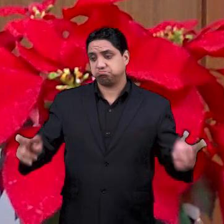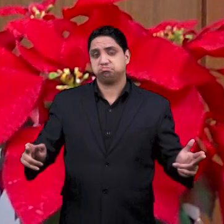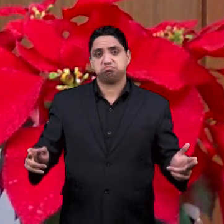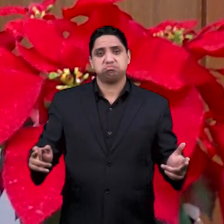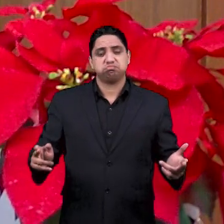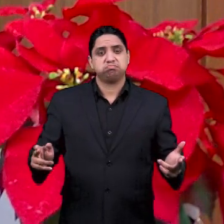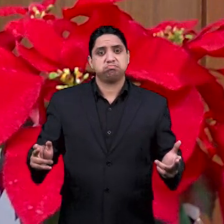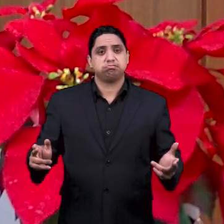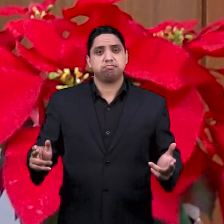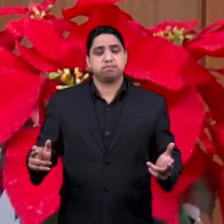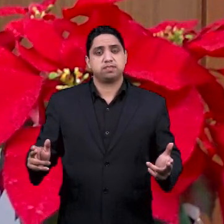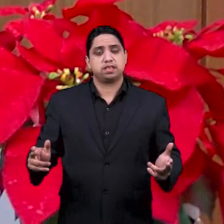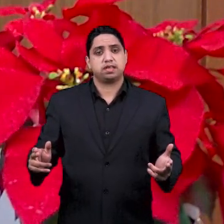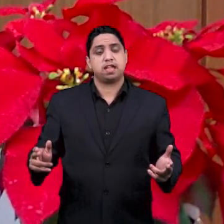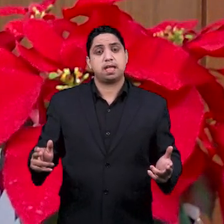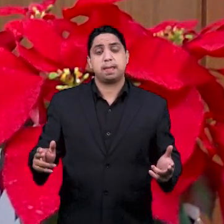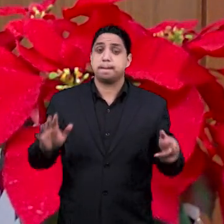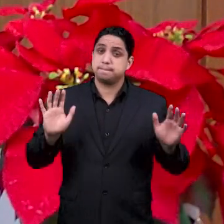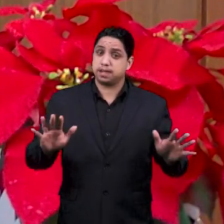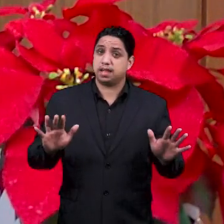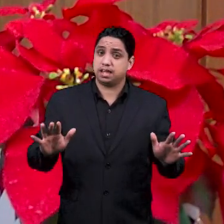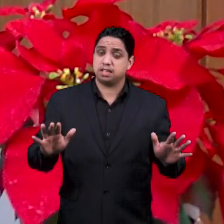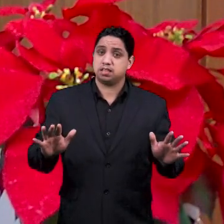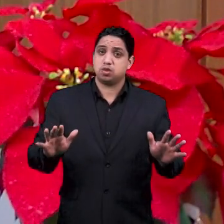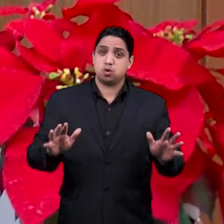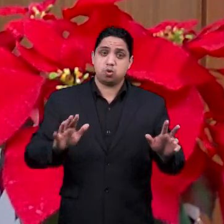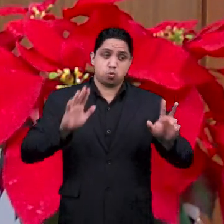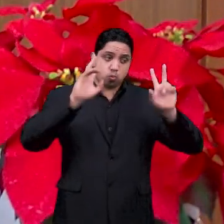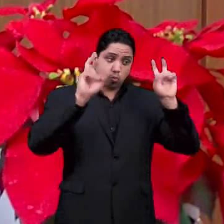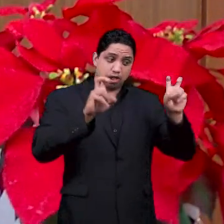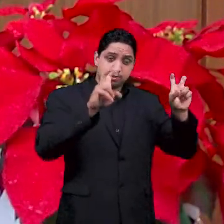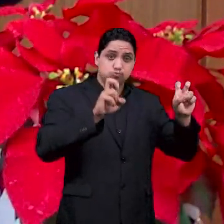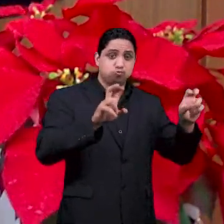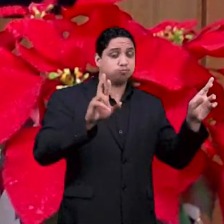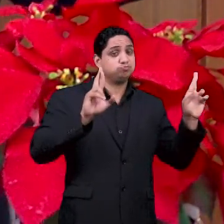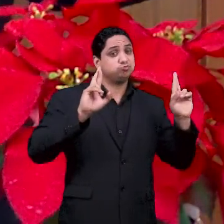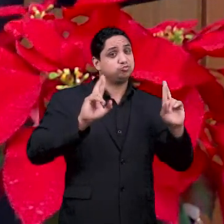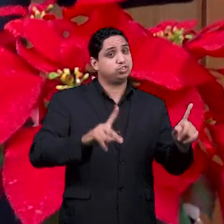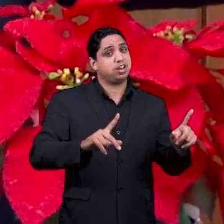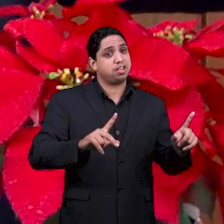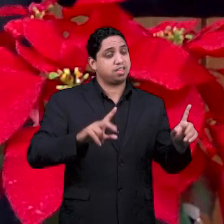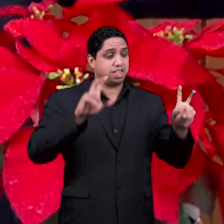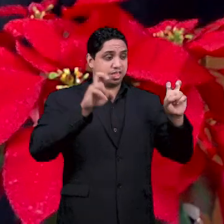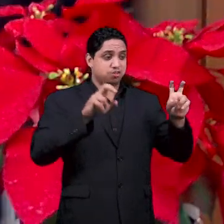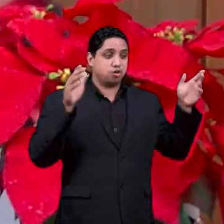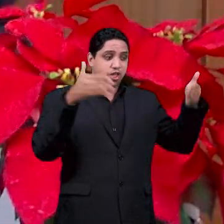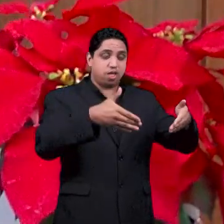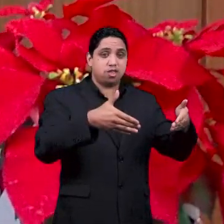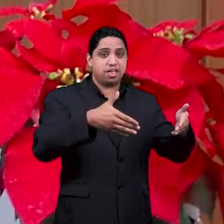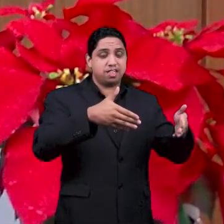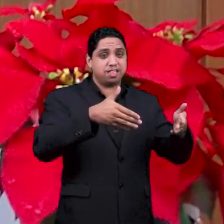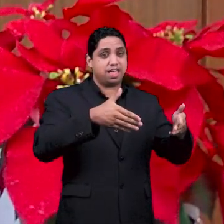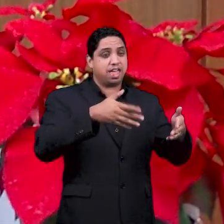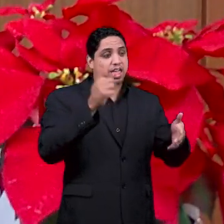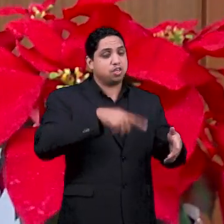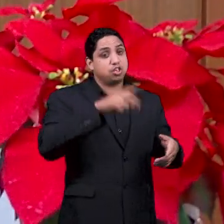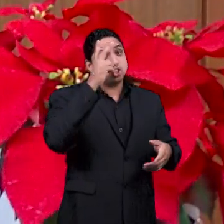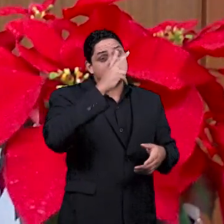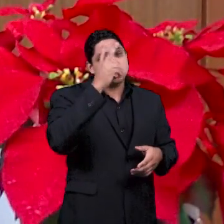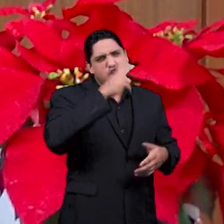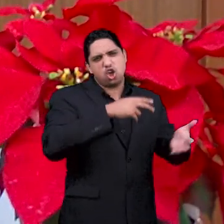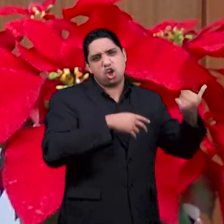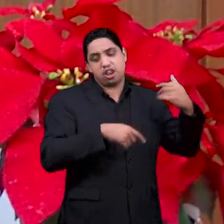христианство пророческое делает. Но разница в том, что суть послания разная. Одни